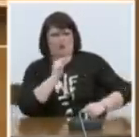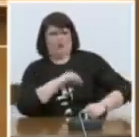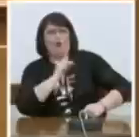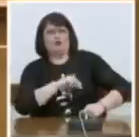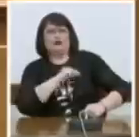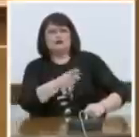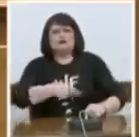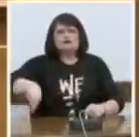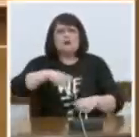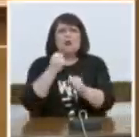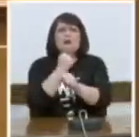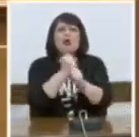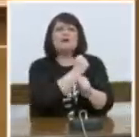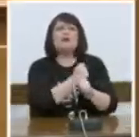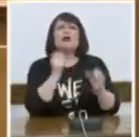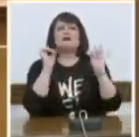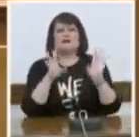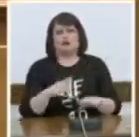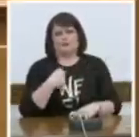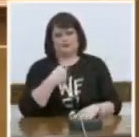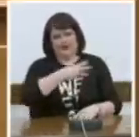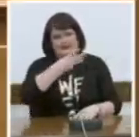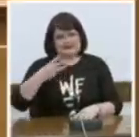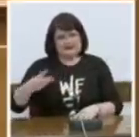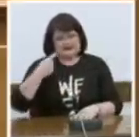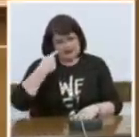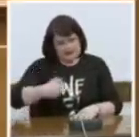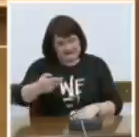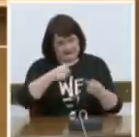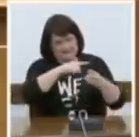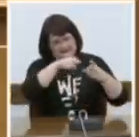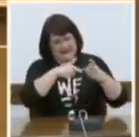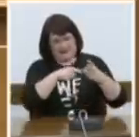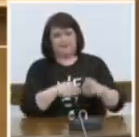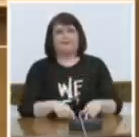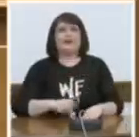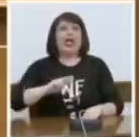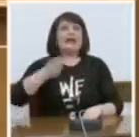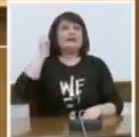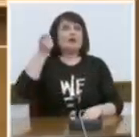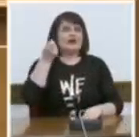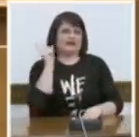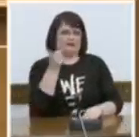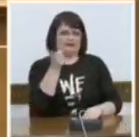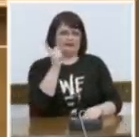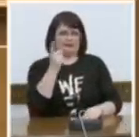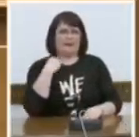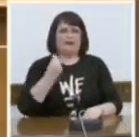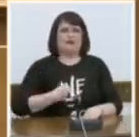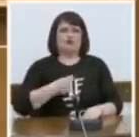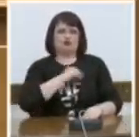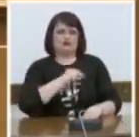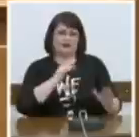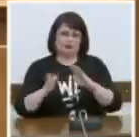και οι δεσμεύσεις του ΣΥΡΙΖΑ Προοδευτική Συμμαχία σε αυτή την κοινοβουλευτική περίοδο. Πρώτον, να ασκήσει αντιπολίτευση και να υπερασπιστεί το δημόσιο συμφέρον και το συμφέρον της